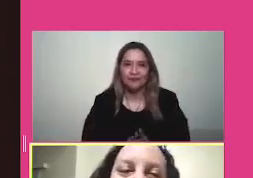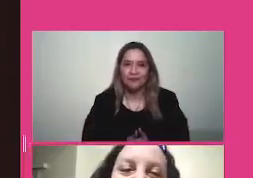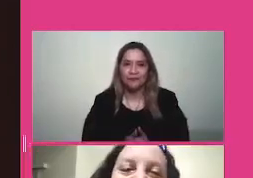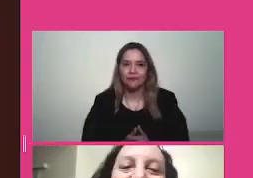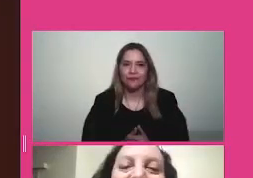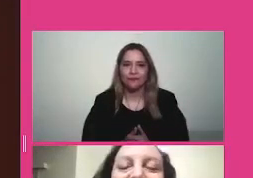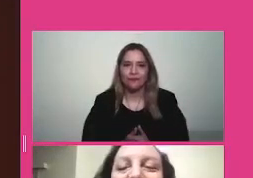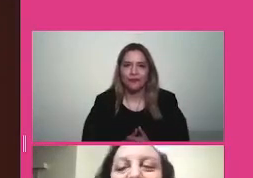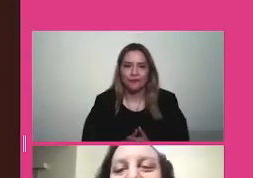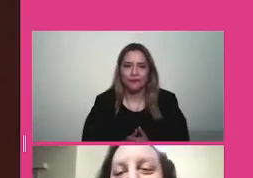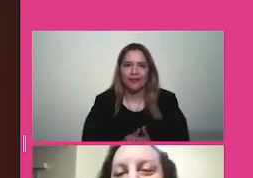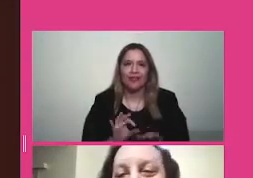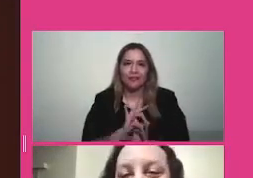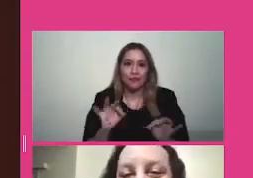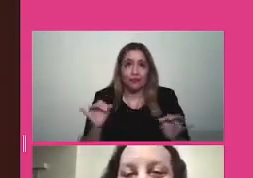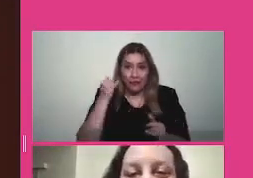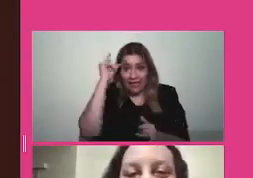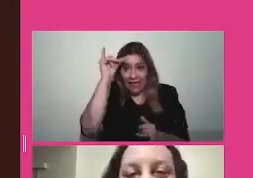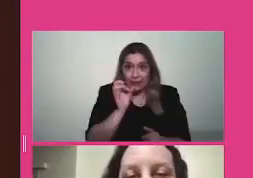Το γλιτώσαμε το τέρας.